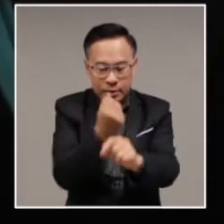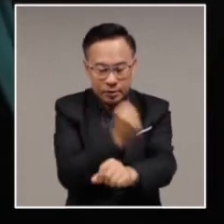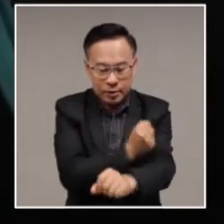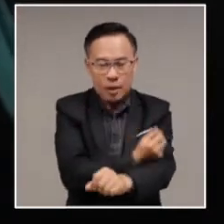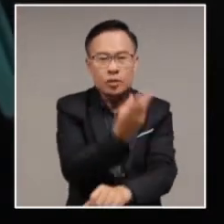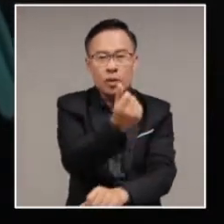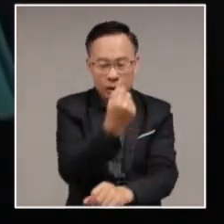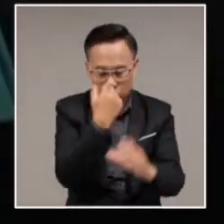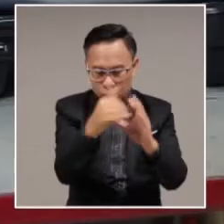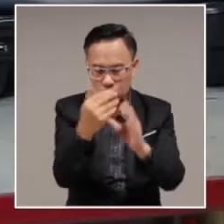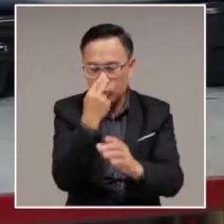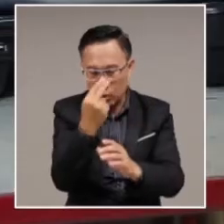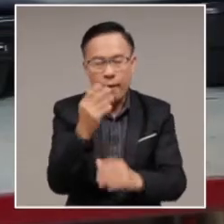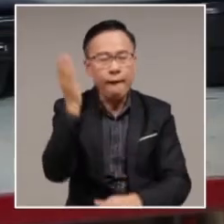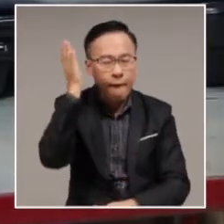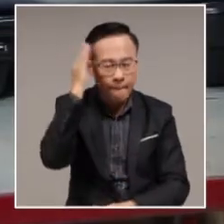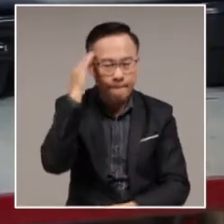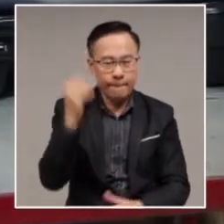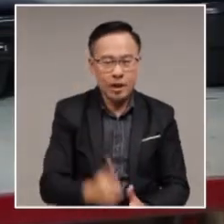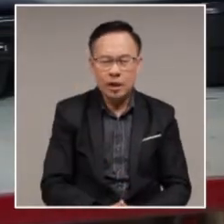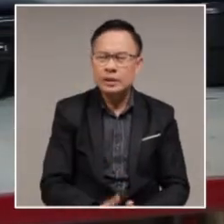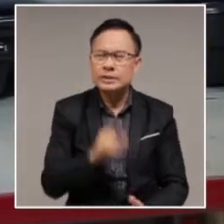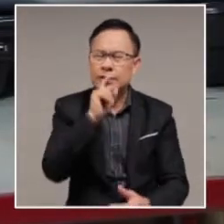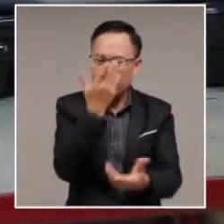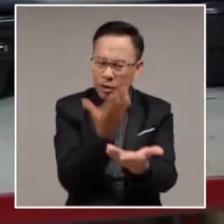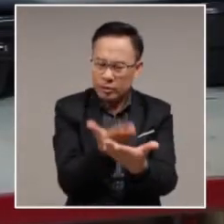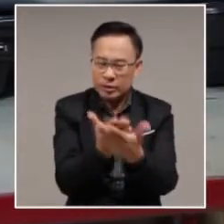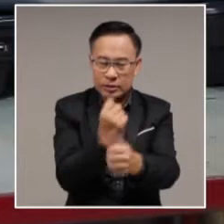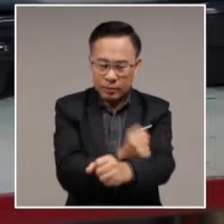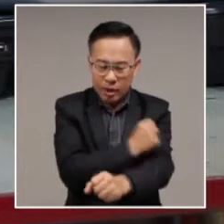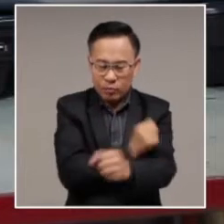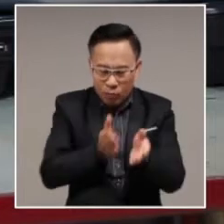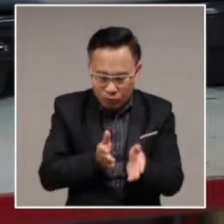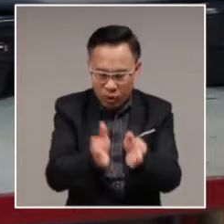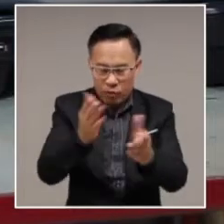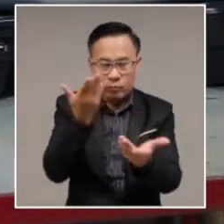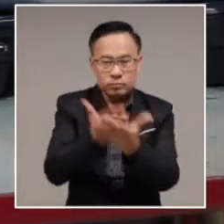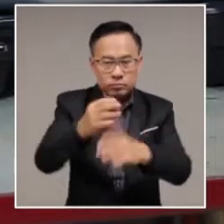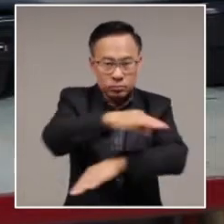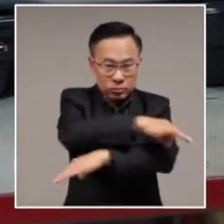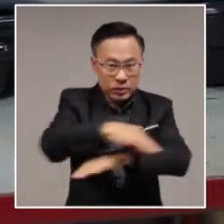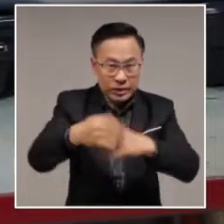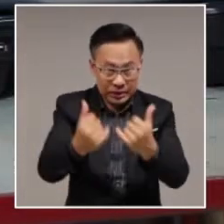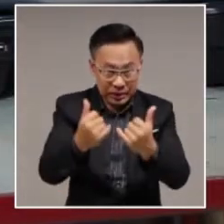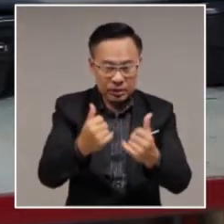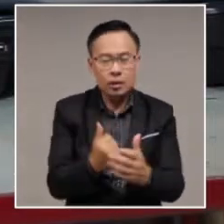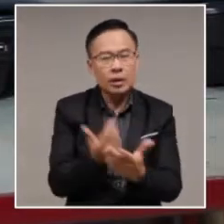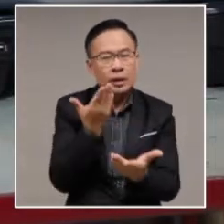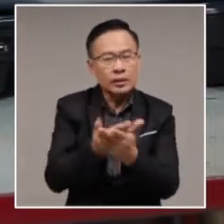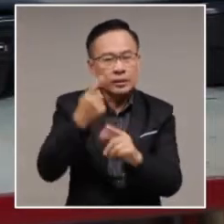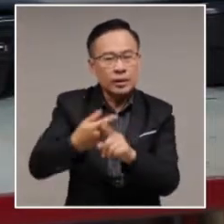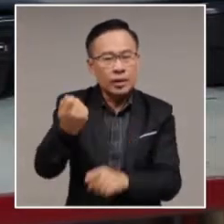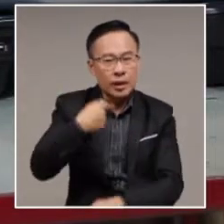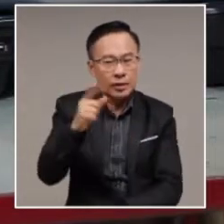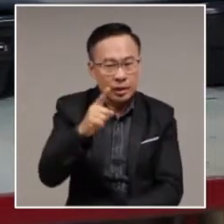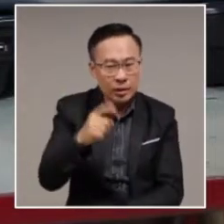น์ แล้วอย่างนี้รายได้ต่อเดือนในการที่เราดูแลในเรื่องของรายรับรายจ่ายของร้านเสริมสวยที่นี่ค่ะ ก็ได้พ